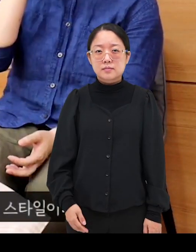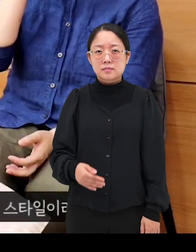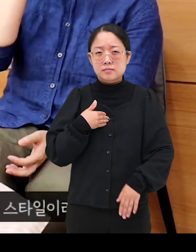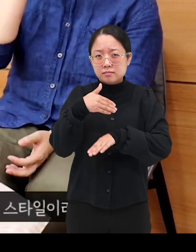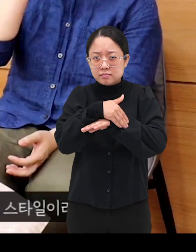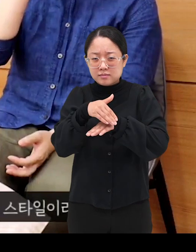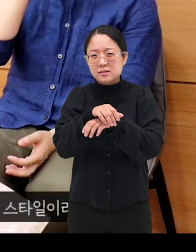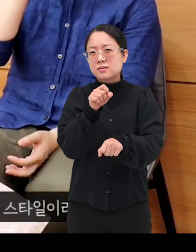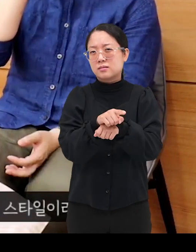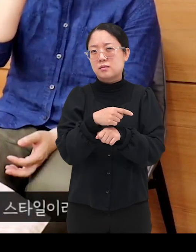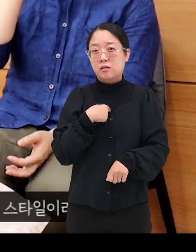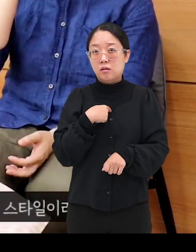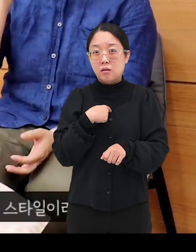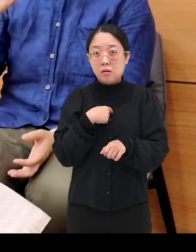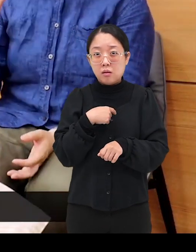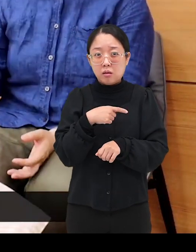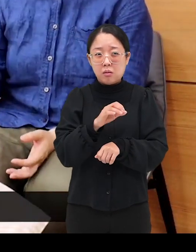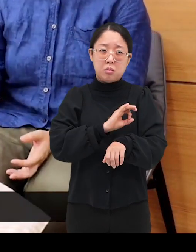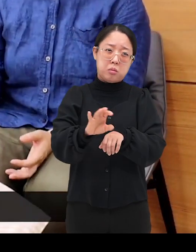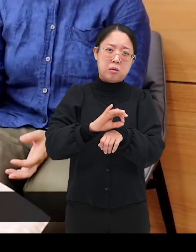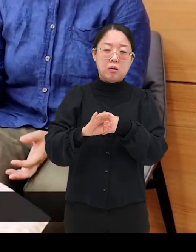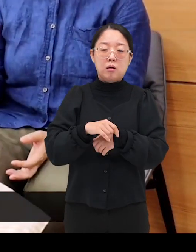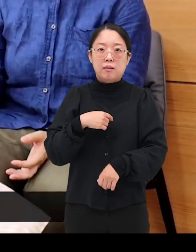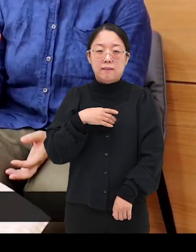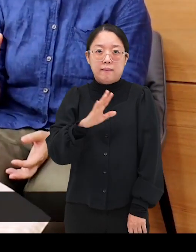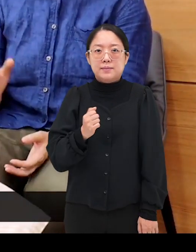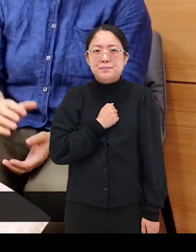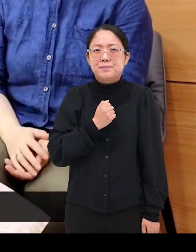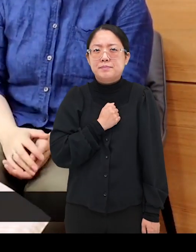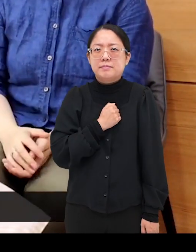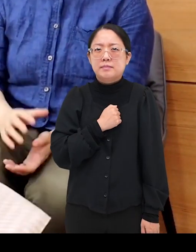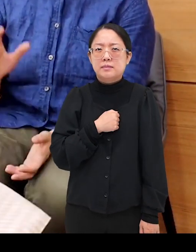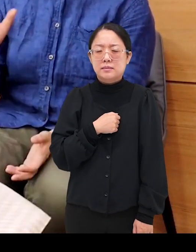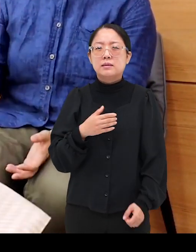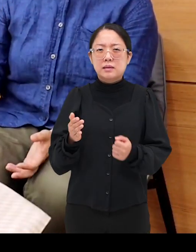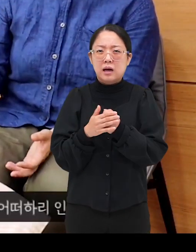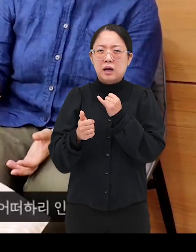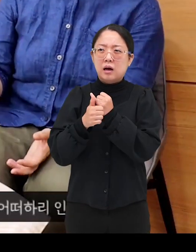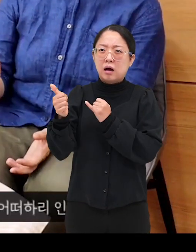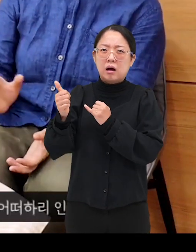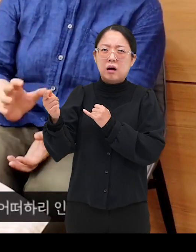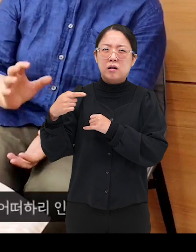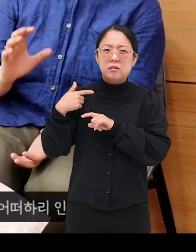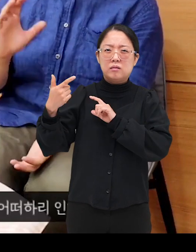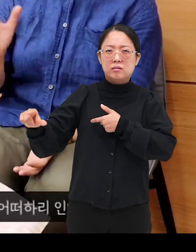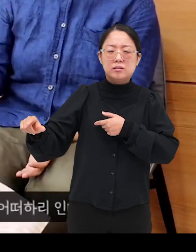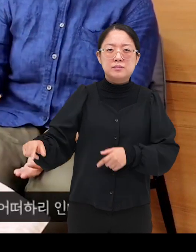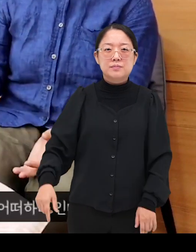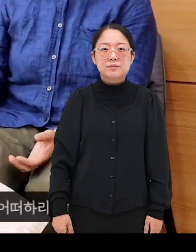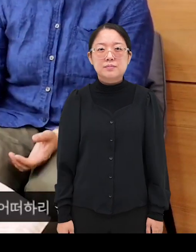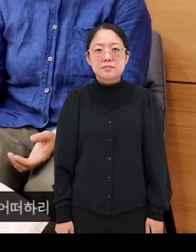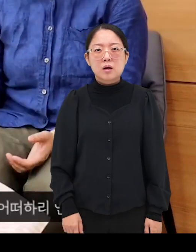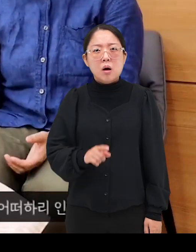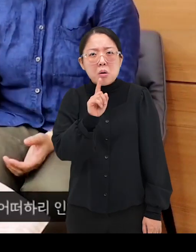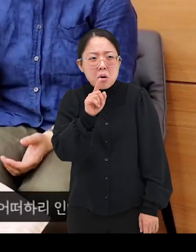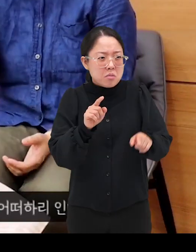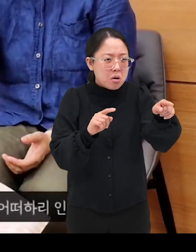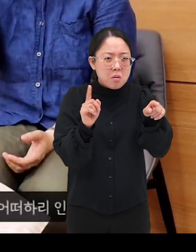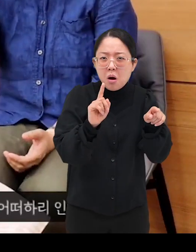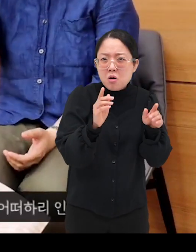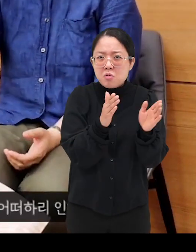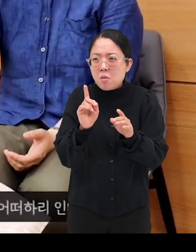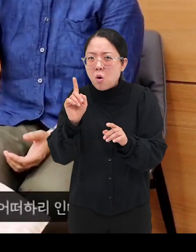조금 계획형 스타일이라 그게 조금 어그러지면 약간 못 견디는 근데 신랑은 좀 그렇지 않은 스타일 그냥 뭐 이런들 어떠하리